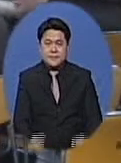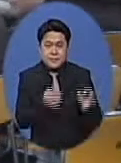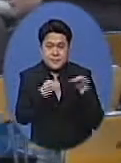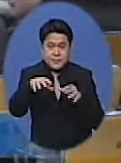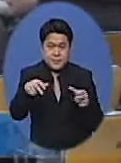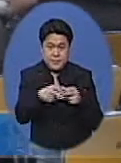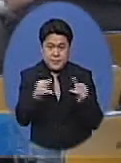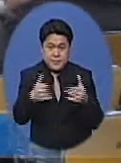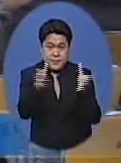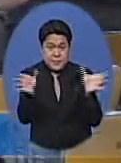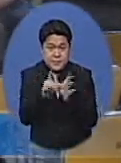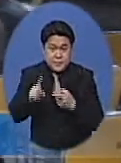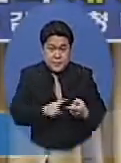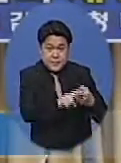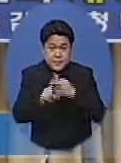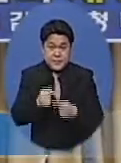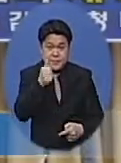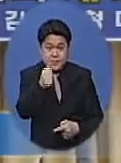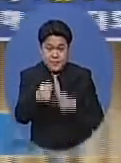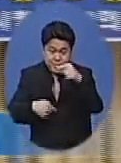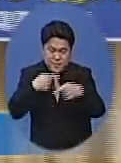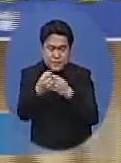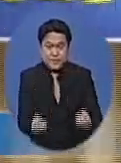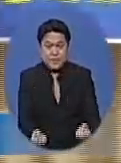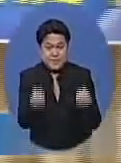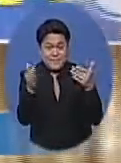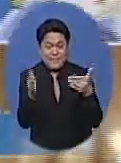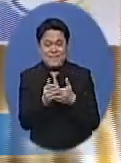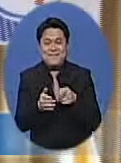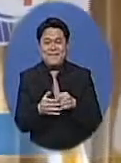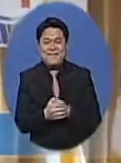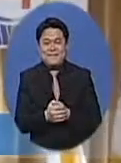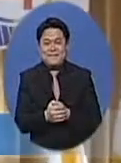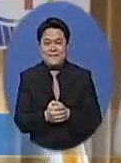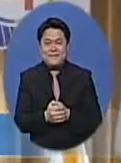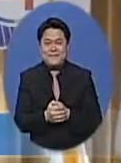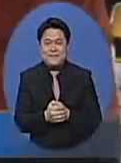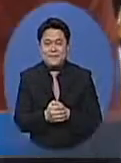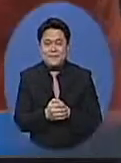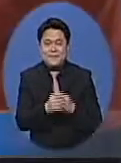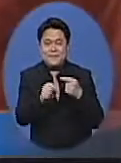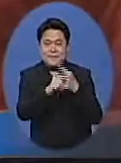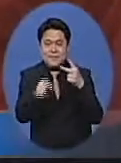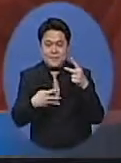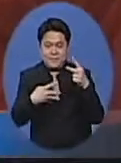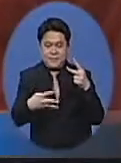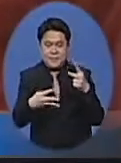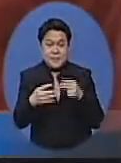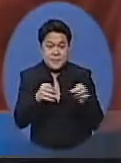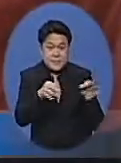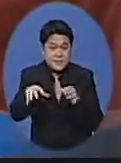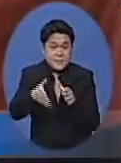김해시 장애인단체연합회 회장 이취임식이 진행되었습니다. 지난 4일 김해시청